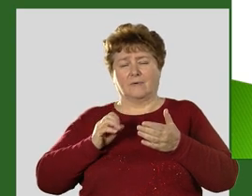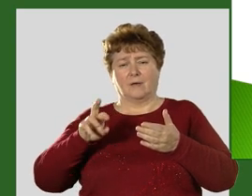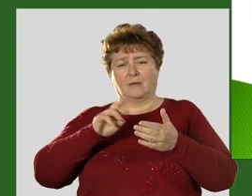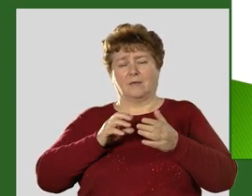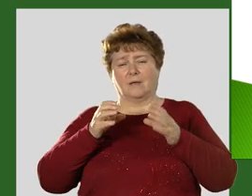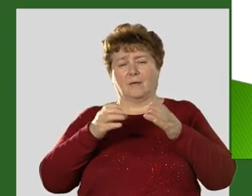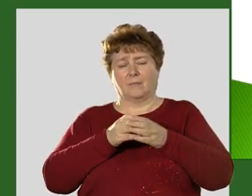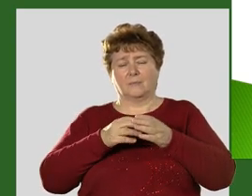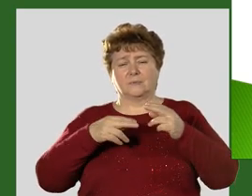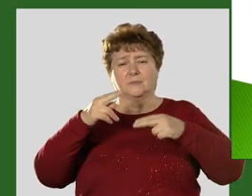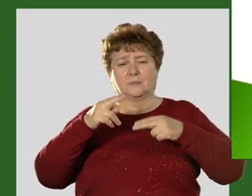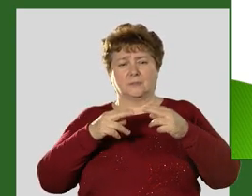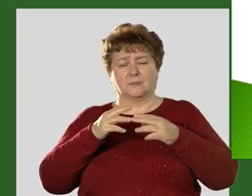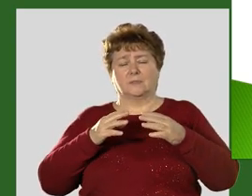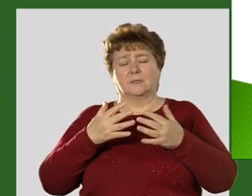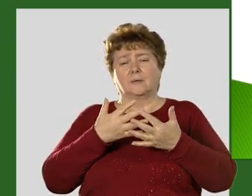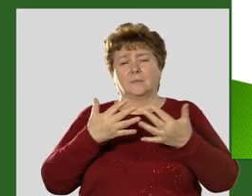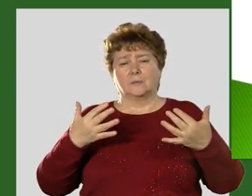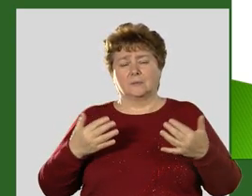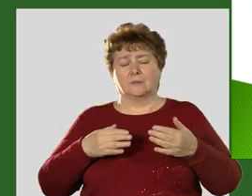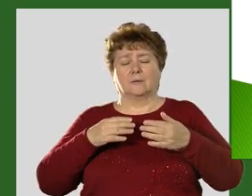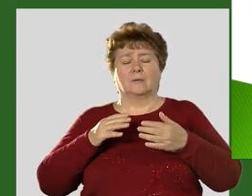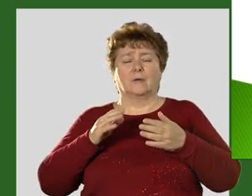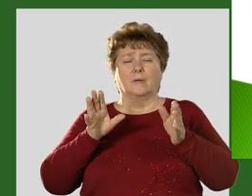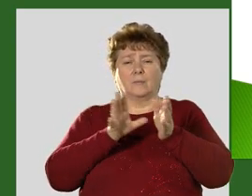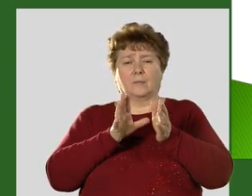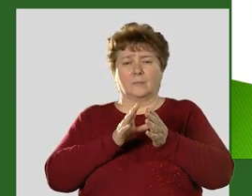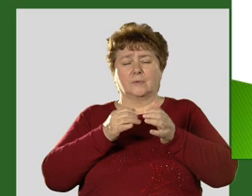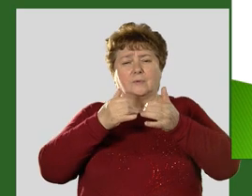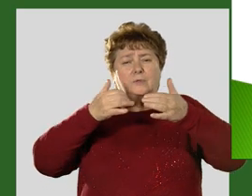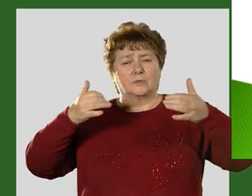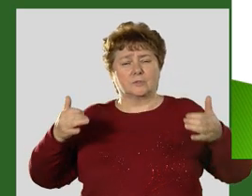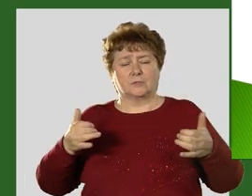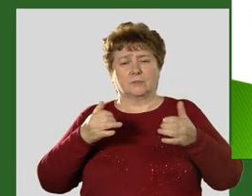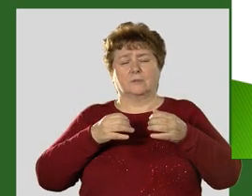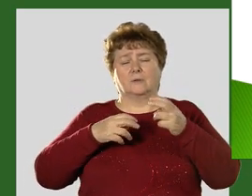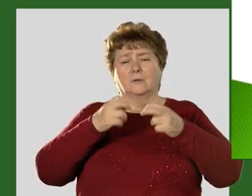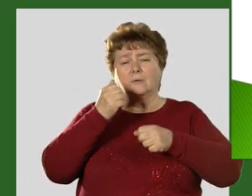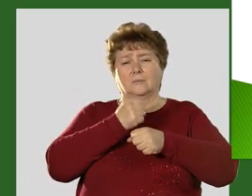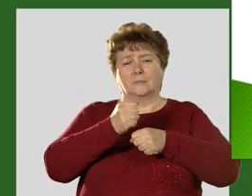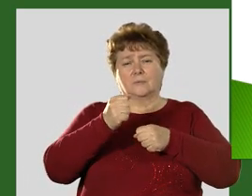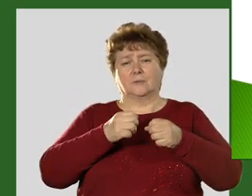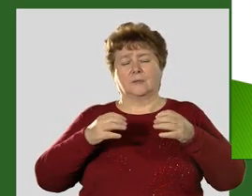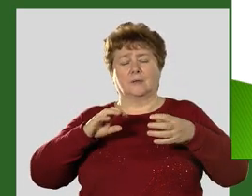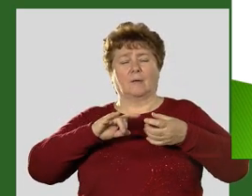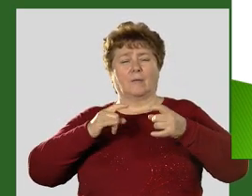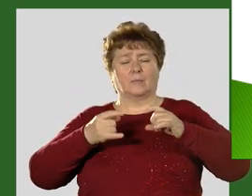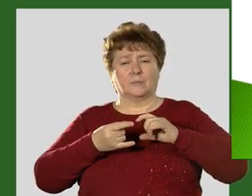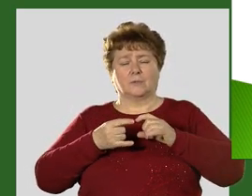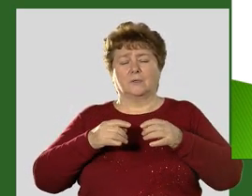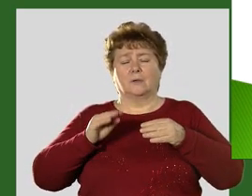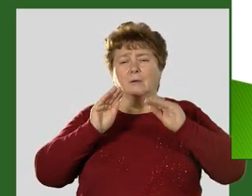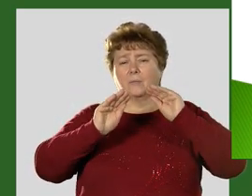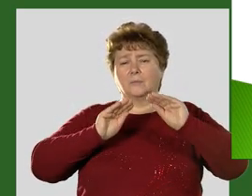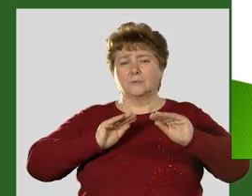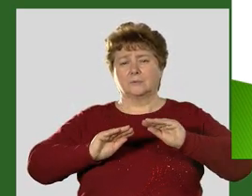производства строительных материалов способствует дальнейшему расширению объемов производства кирпича, облицовочных